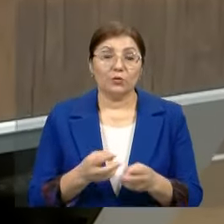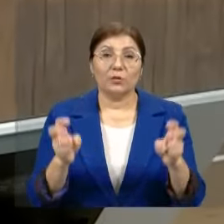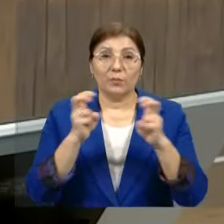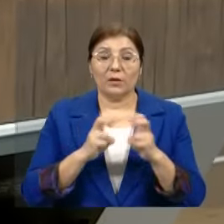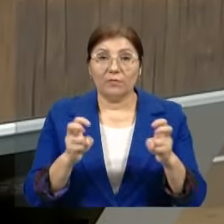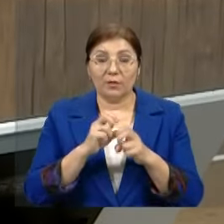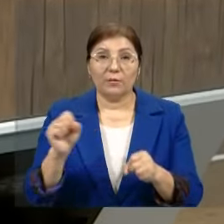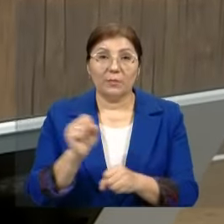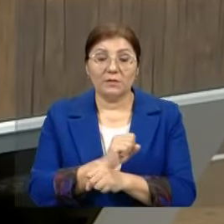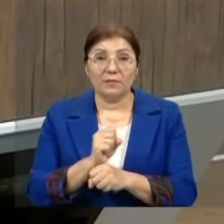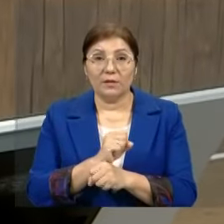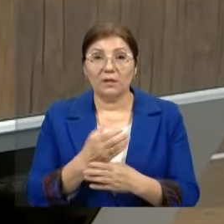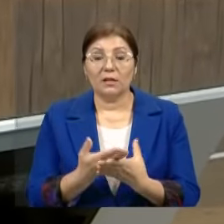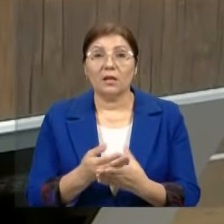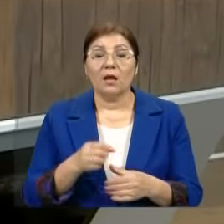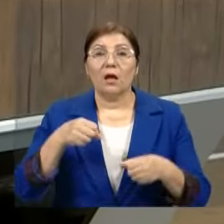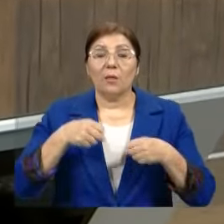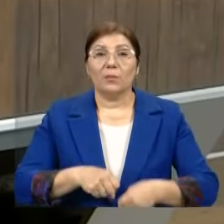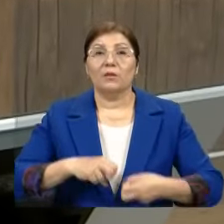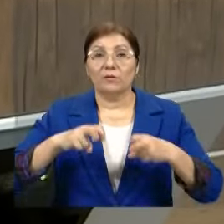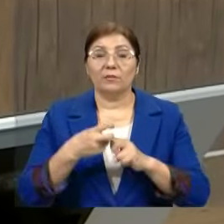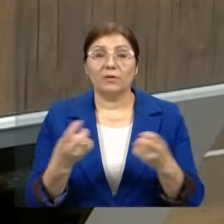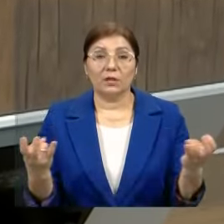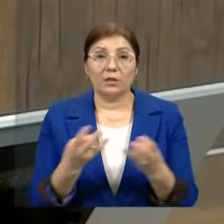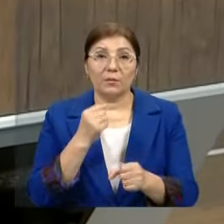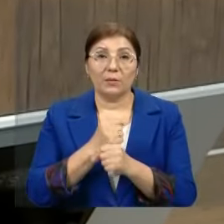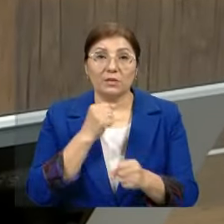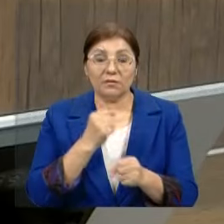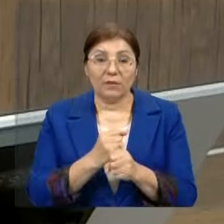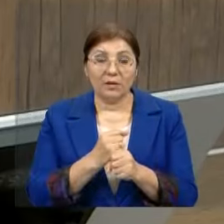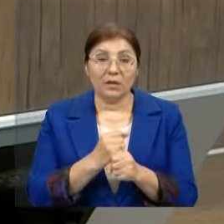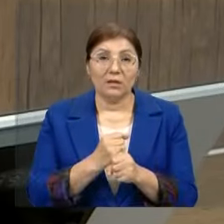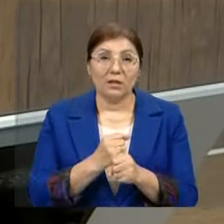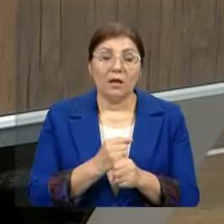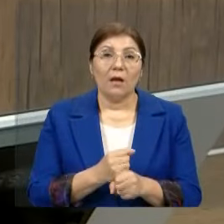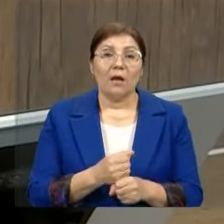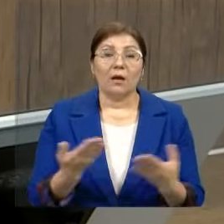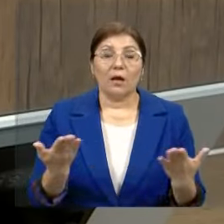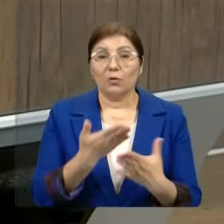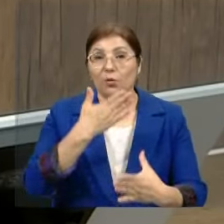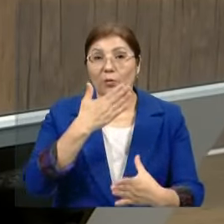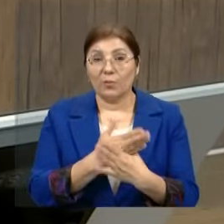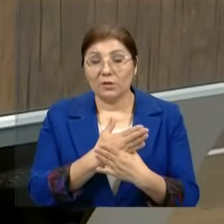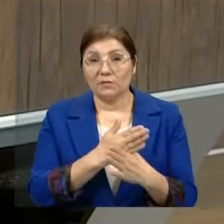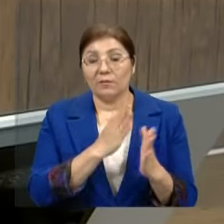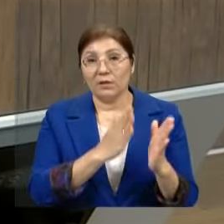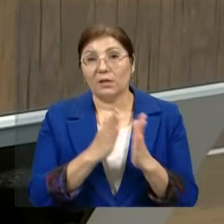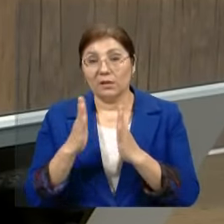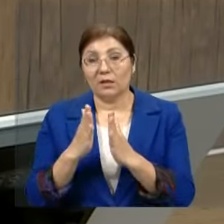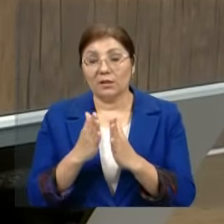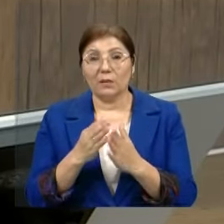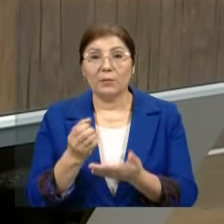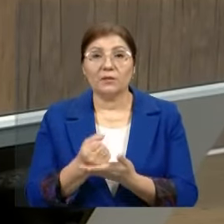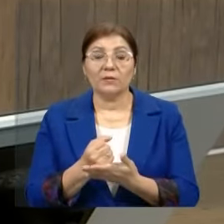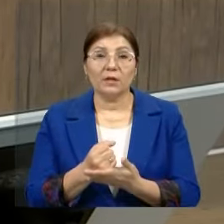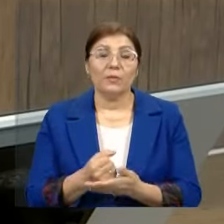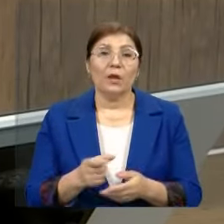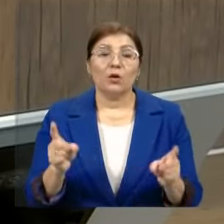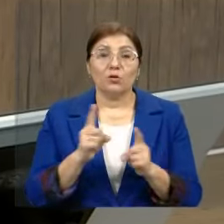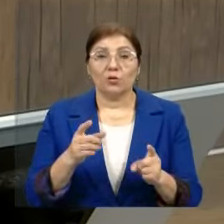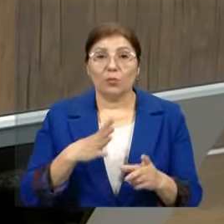транспорта. Для профилактики правонарушений необходимо разработать конкретные анализы и меры, которые помогут дисциплинировать водителей. Недопустимо, что